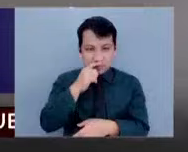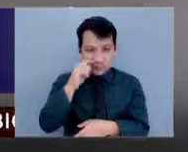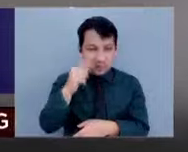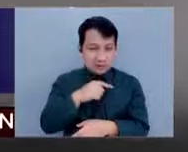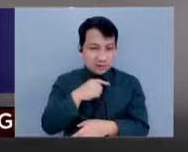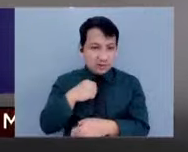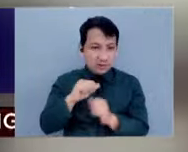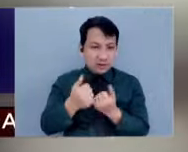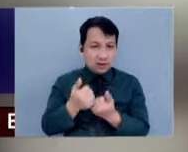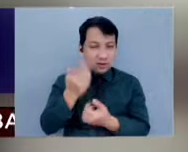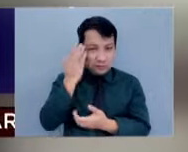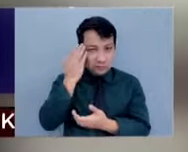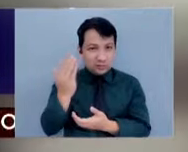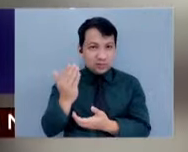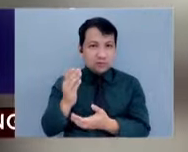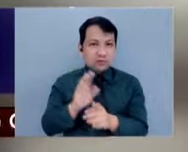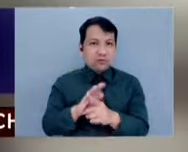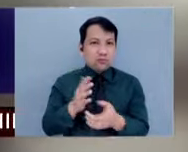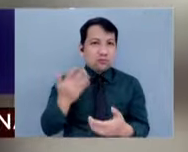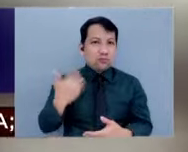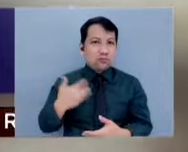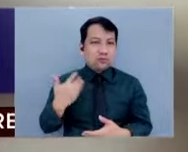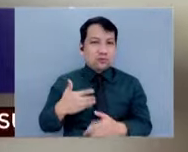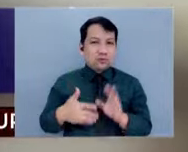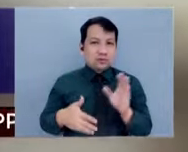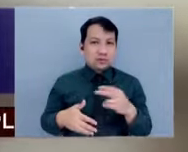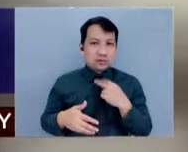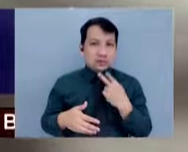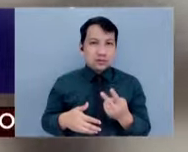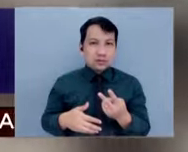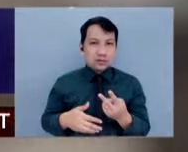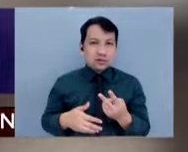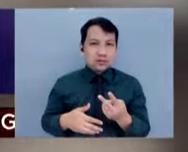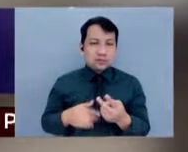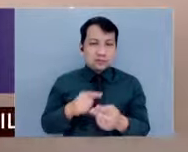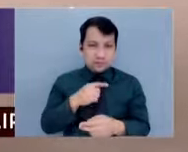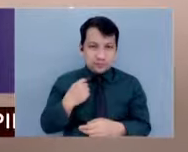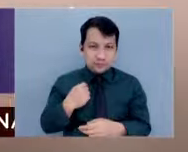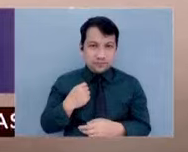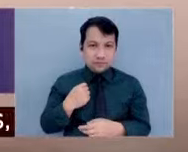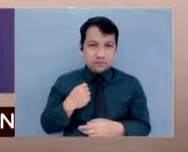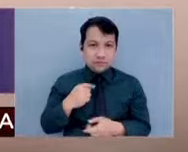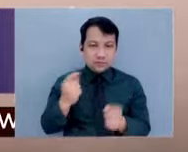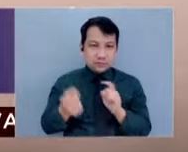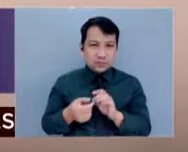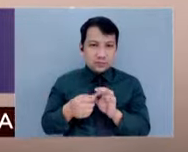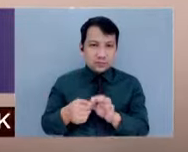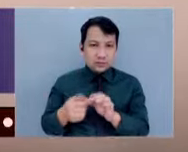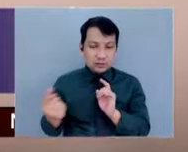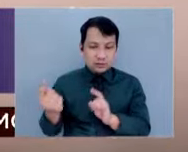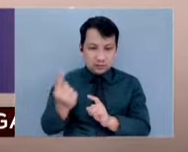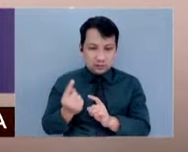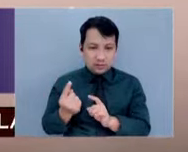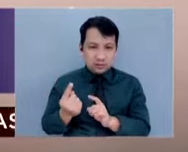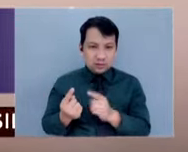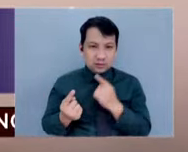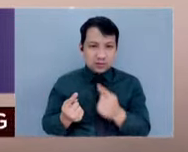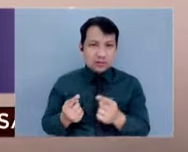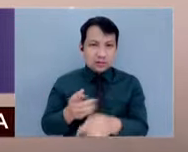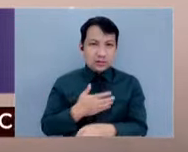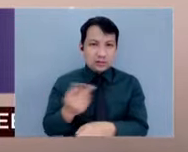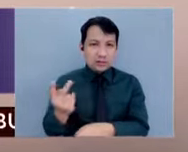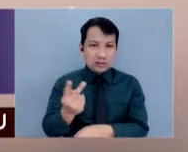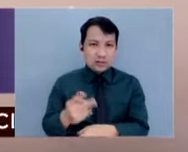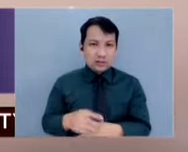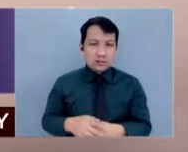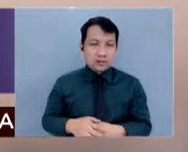Know na mangha ang mga guests sa boses ng singing priest. Pero ang twist, lumapit siya sa groom at sa bride at pinakanta ang dalawa. Ayon